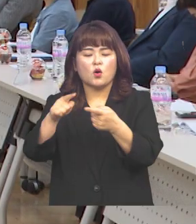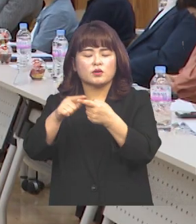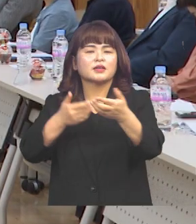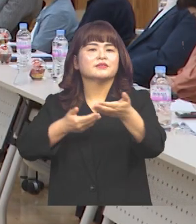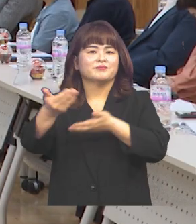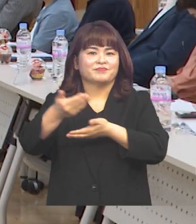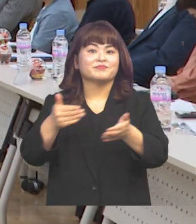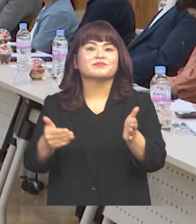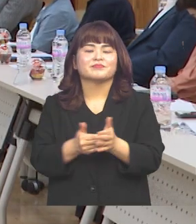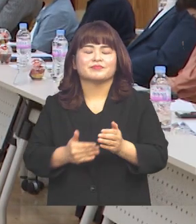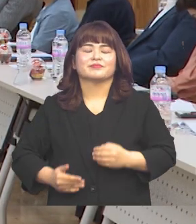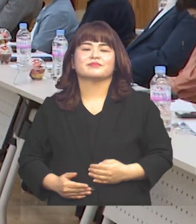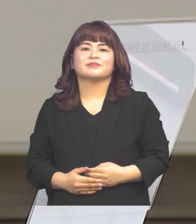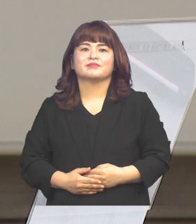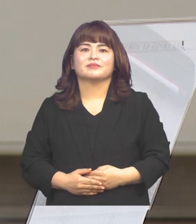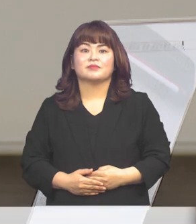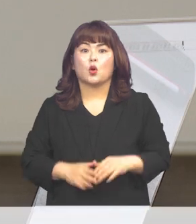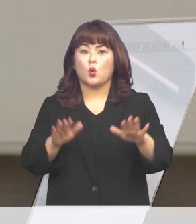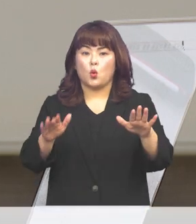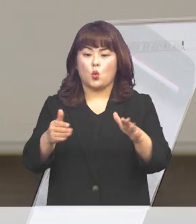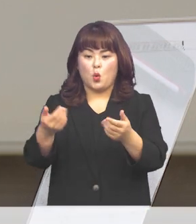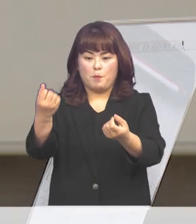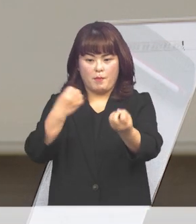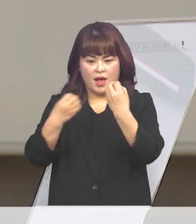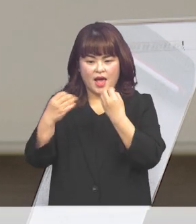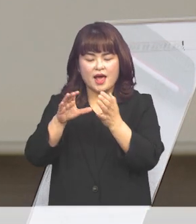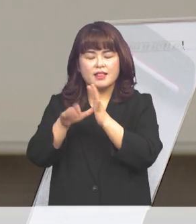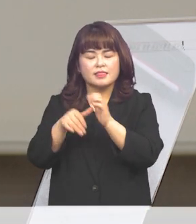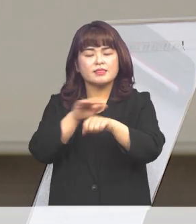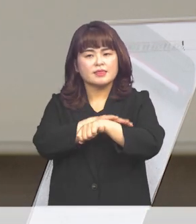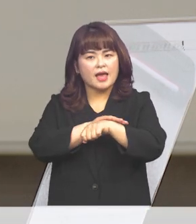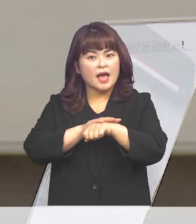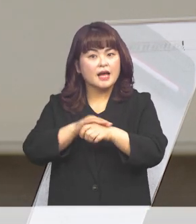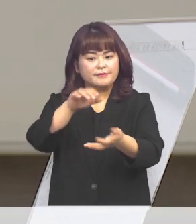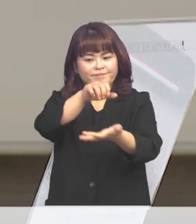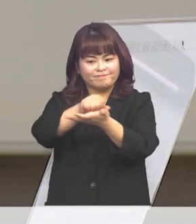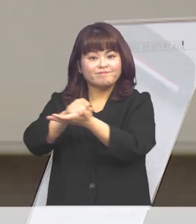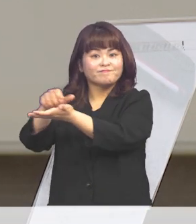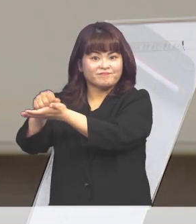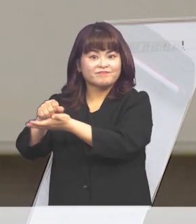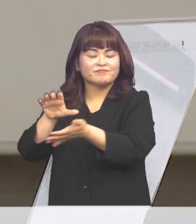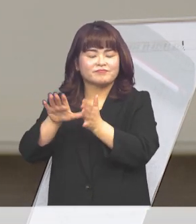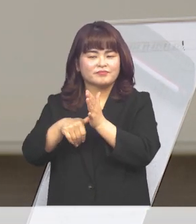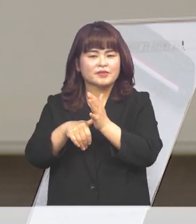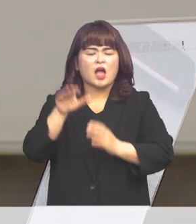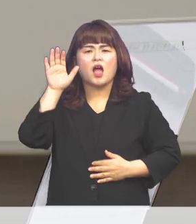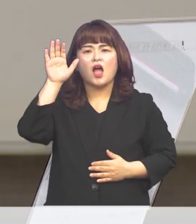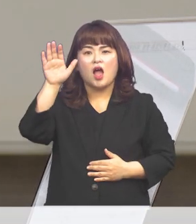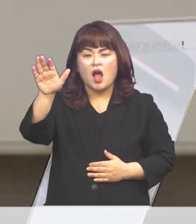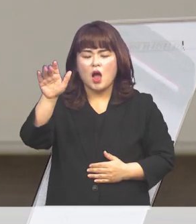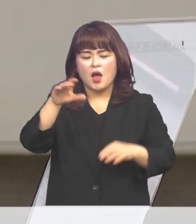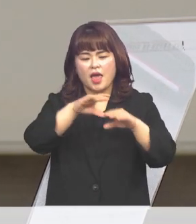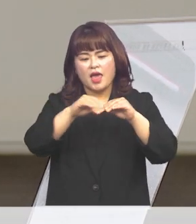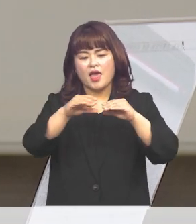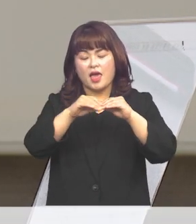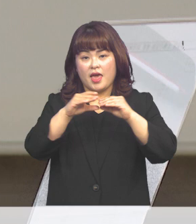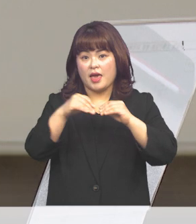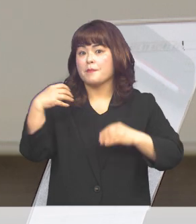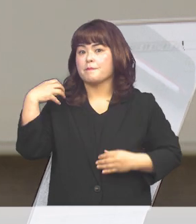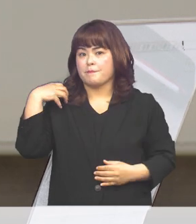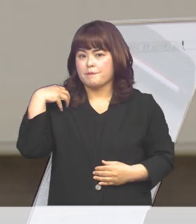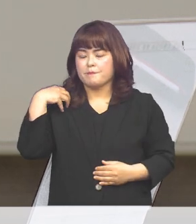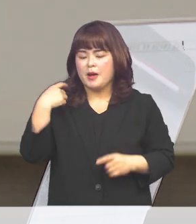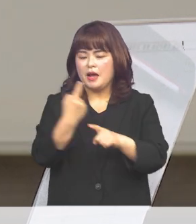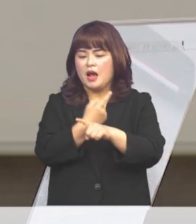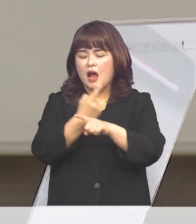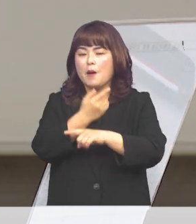다양한 의견을 나눴습니다. 오늘 주신 말씀들 다 좀 잘 챙겨서 저희들이 해결해 나갈